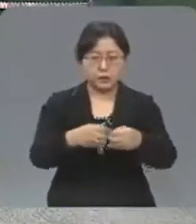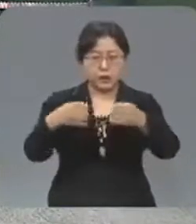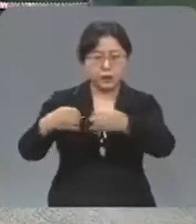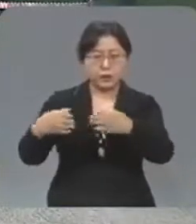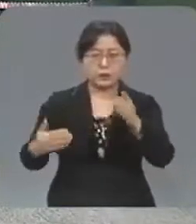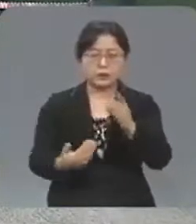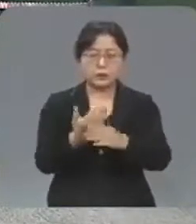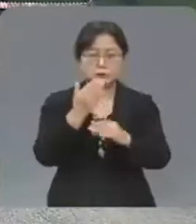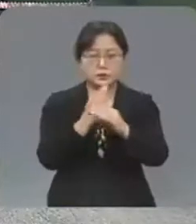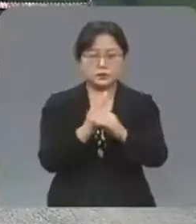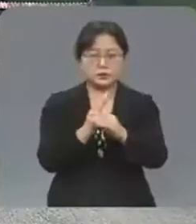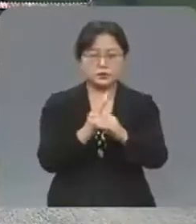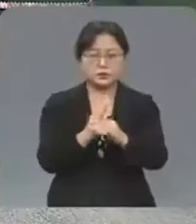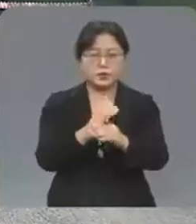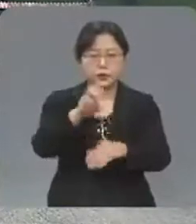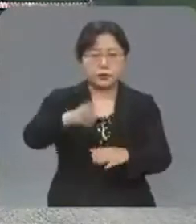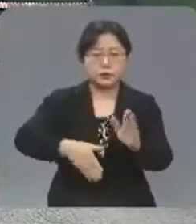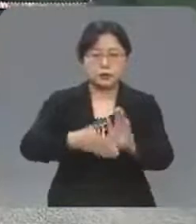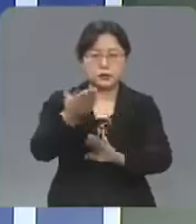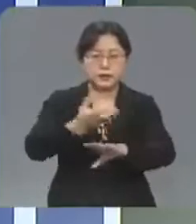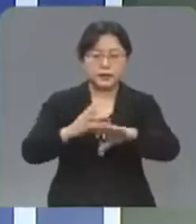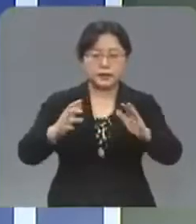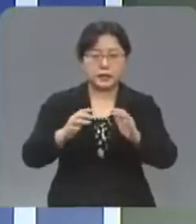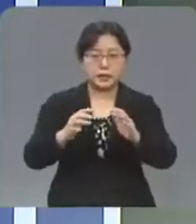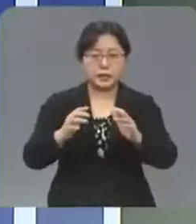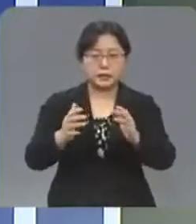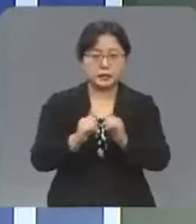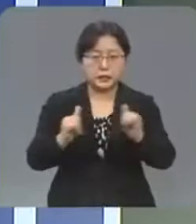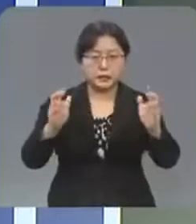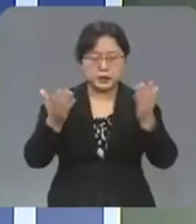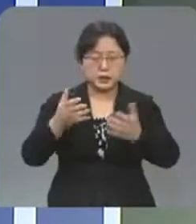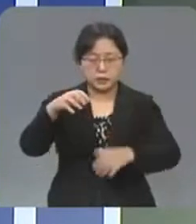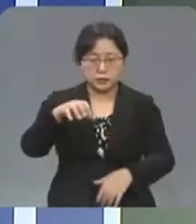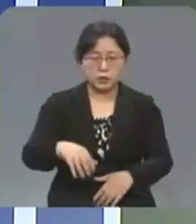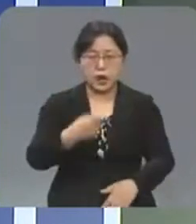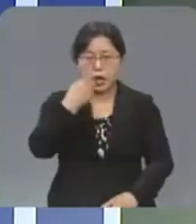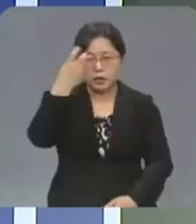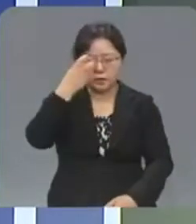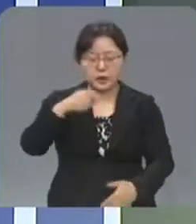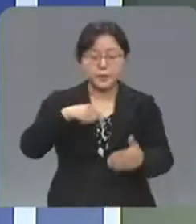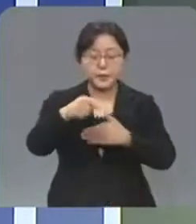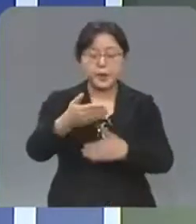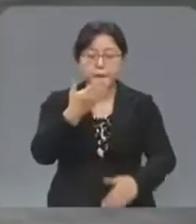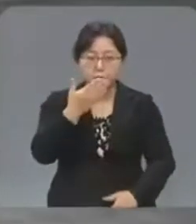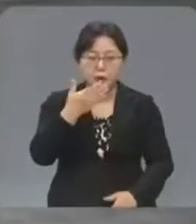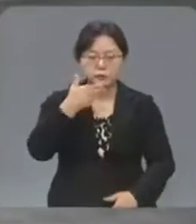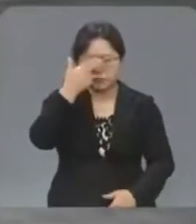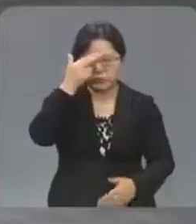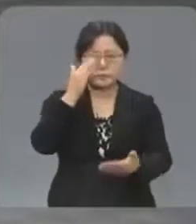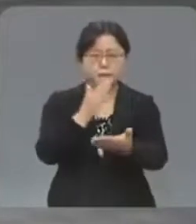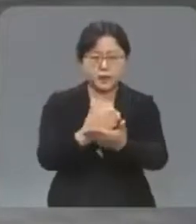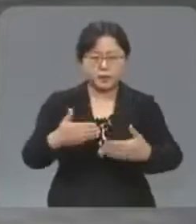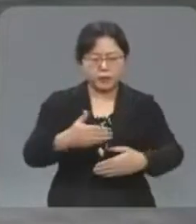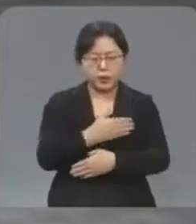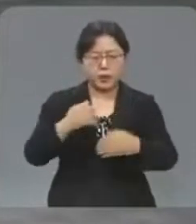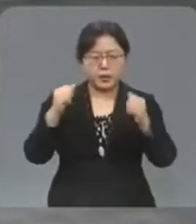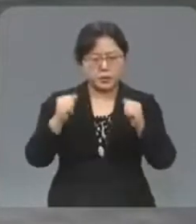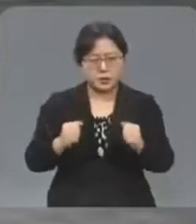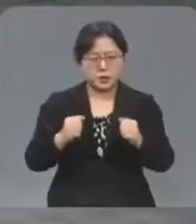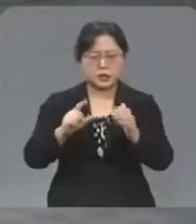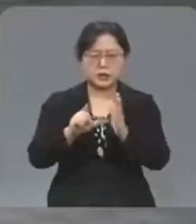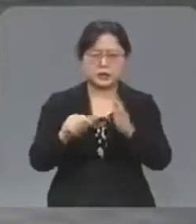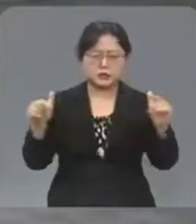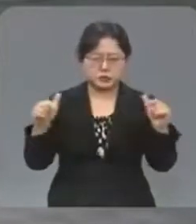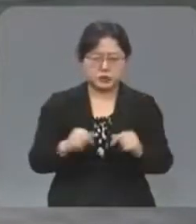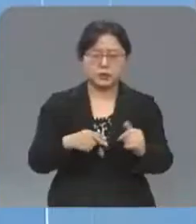이어지는 상황입니다. 광주시가 외국인 사업장의 진단 검사와 야외 식사와 음주 자제, 목욕탕 체류 최소화를